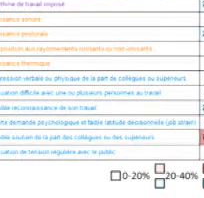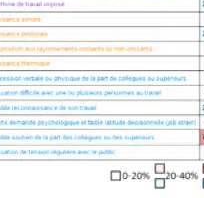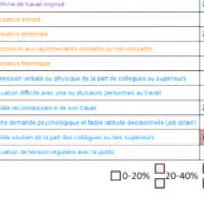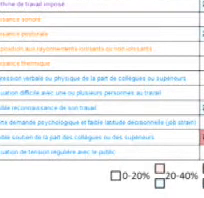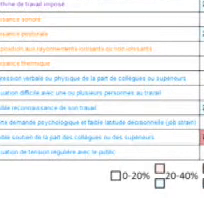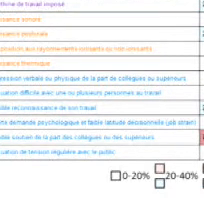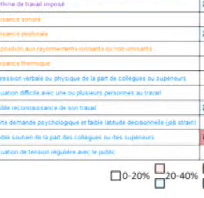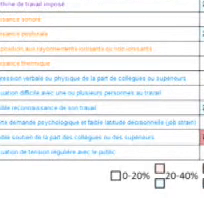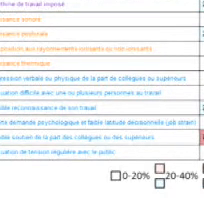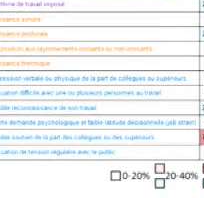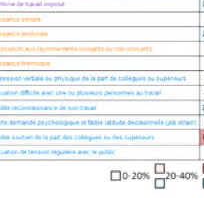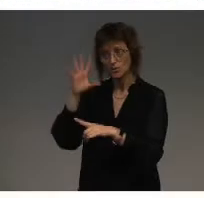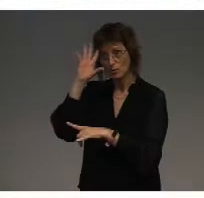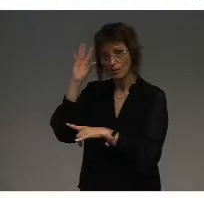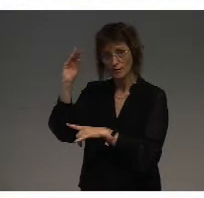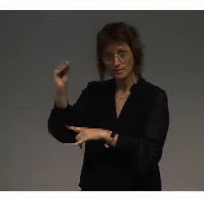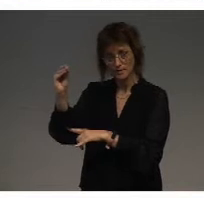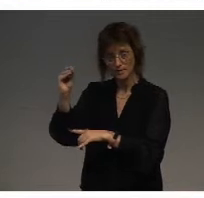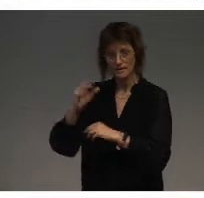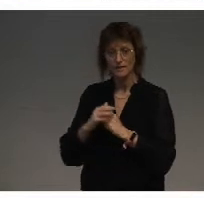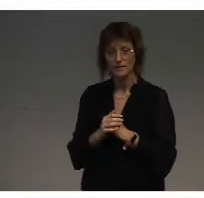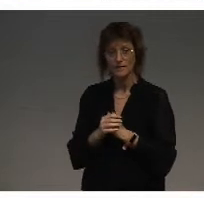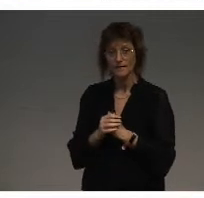catégories socio-professionnelles, en tout cas